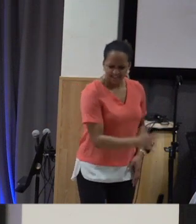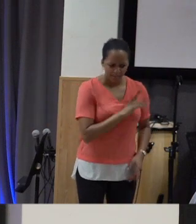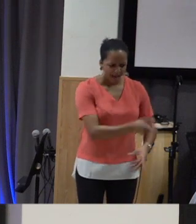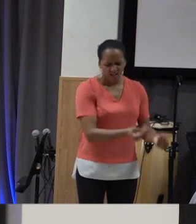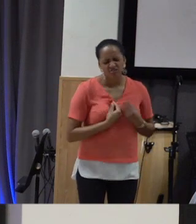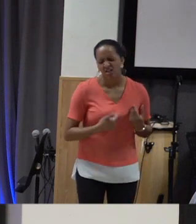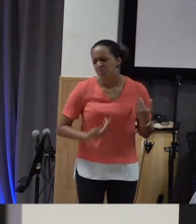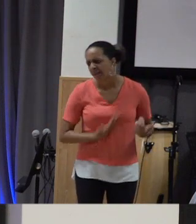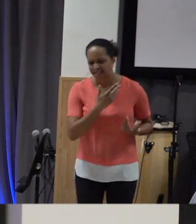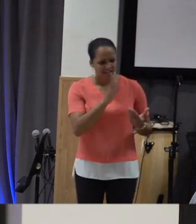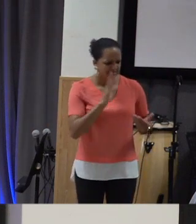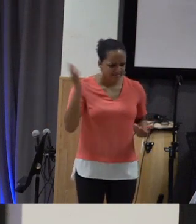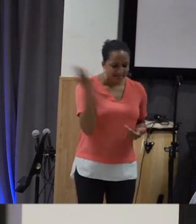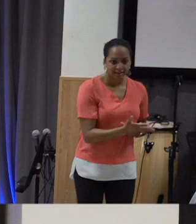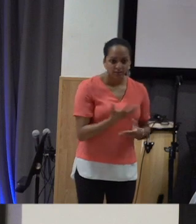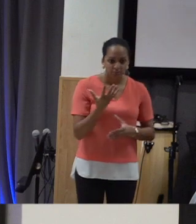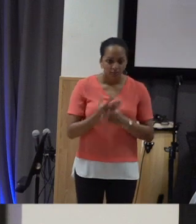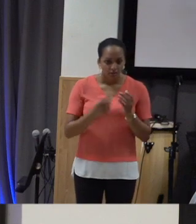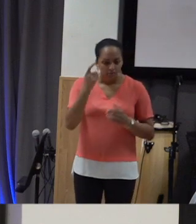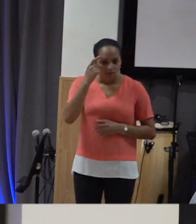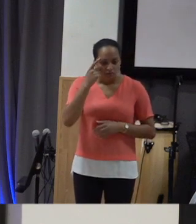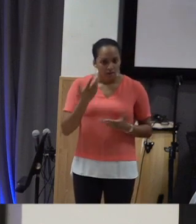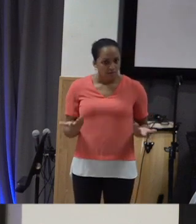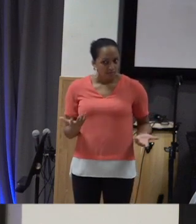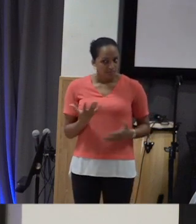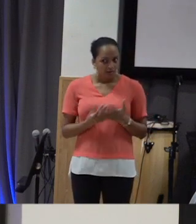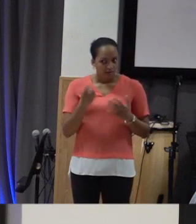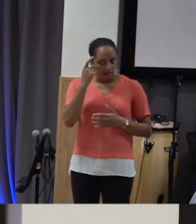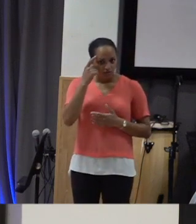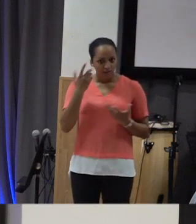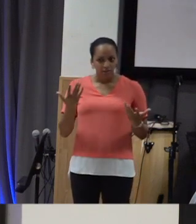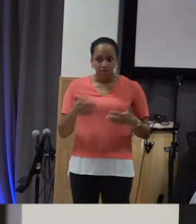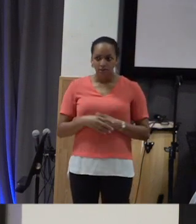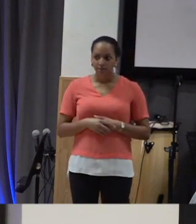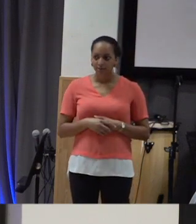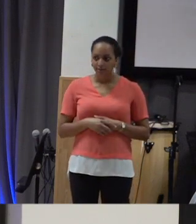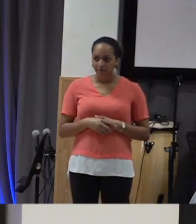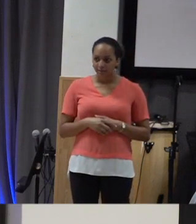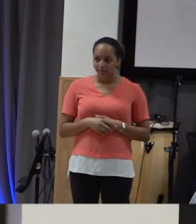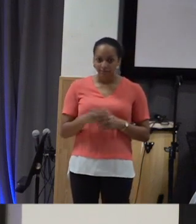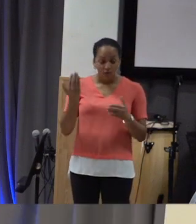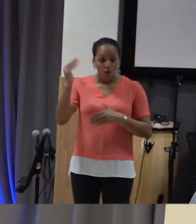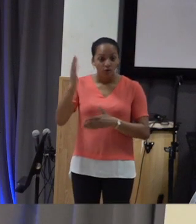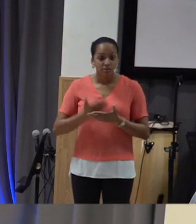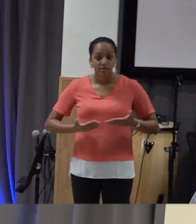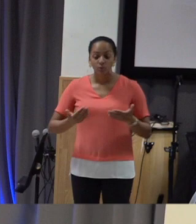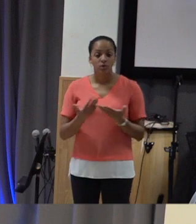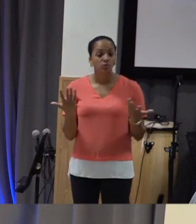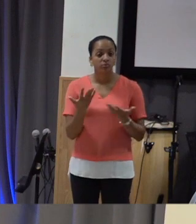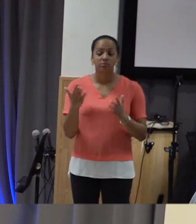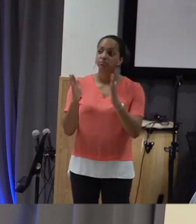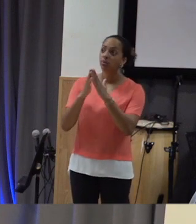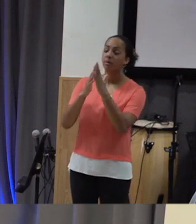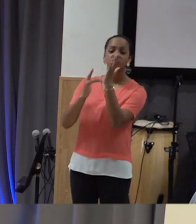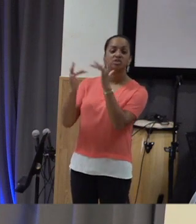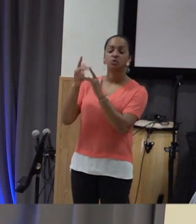mal. Manque de sagesse. Manque de sagesse. Un autre exemple serait de demander à Jésus